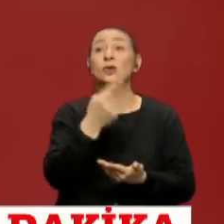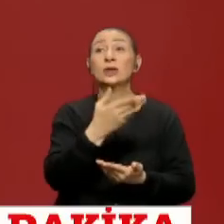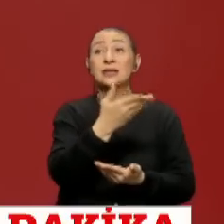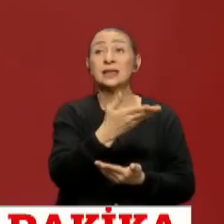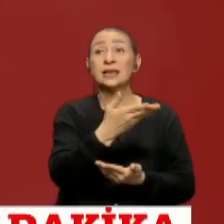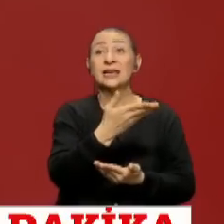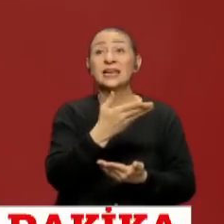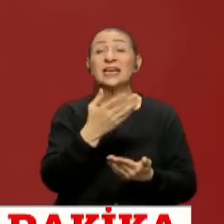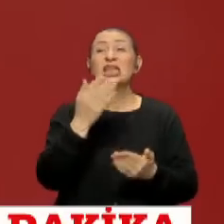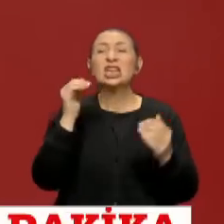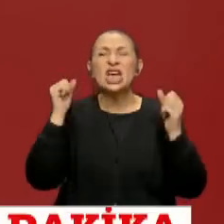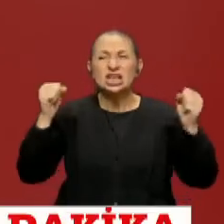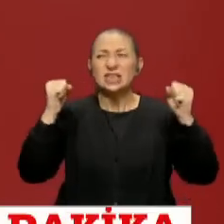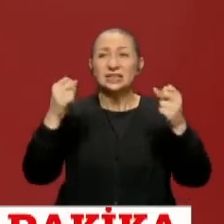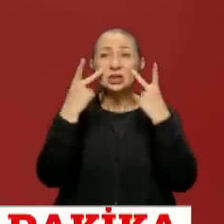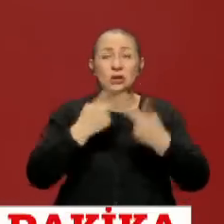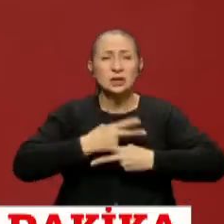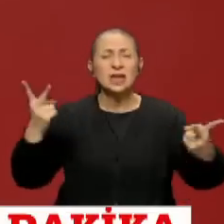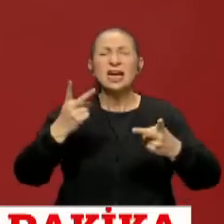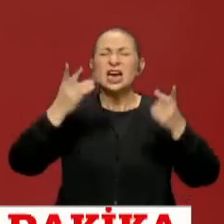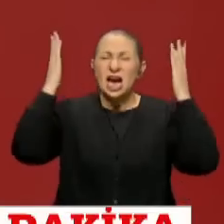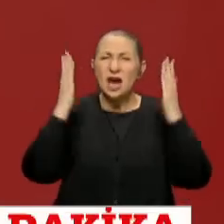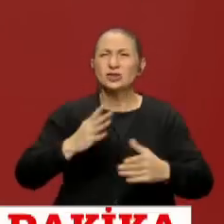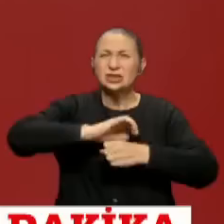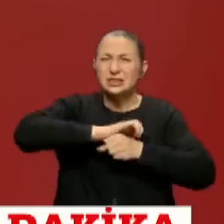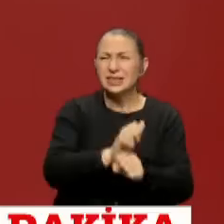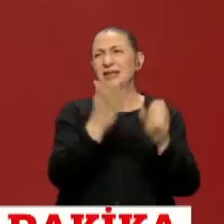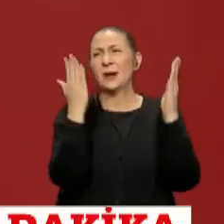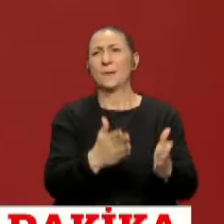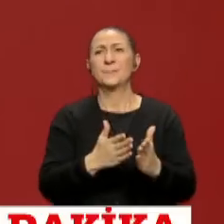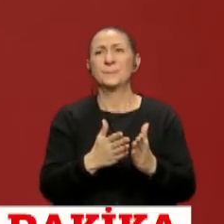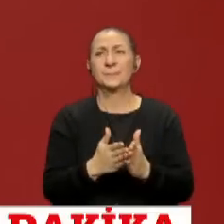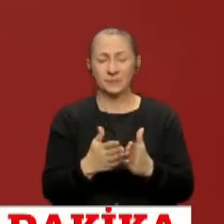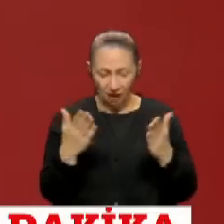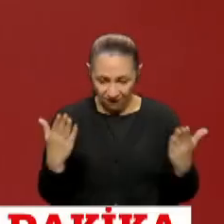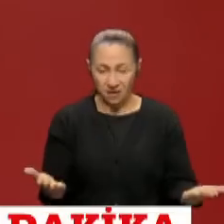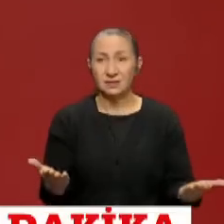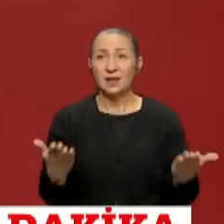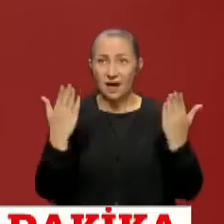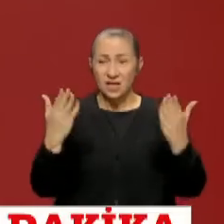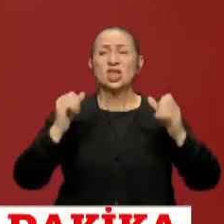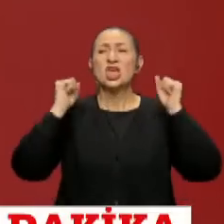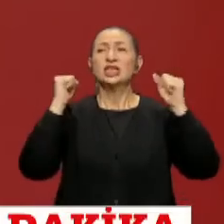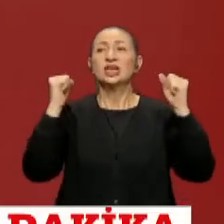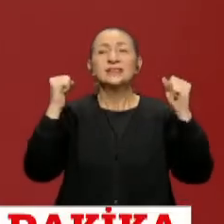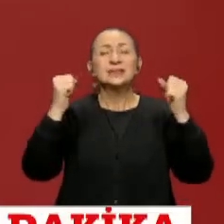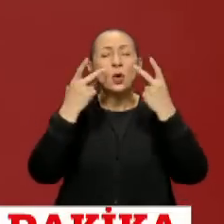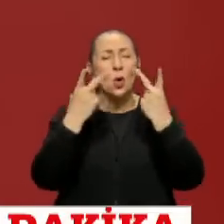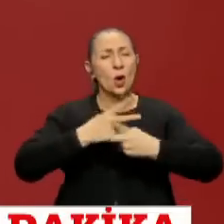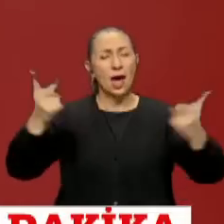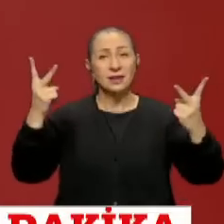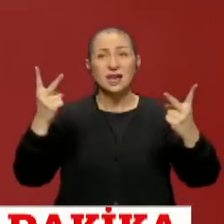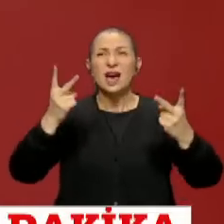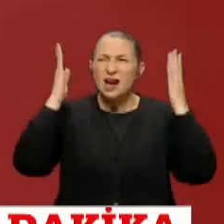gençler diyor ki yaşasın hürriyet, kahrolsun istibdat. Evet, yaşasın